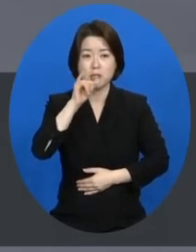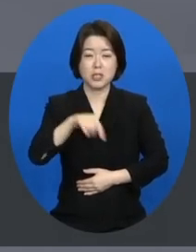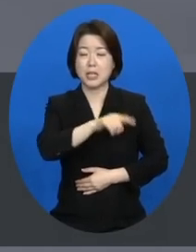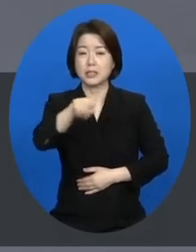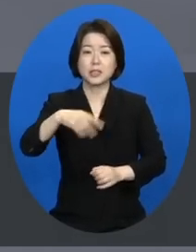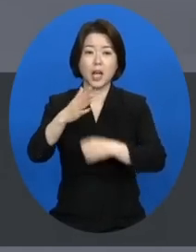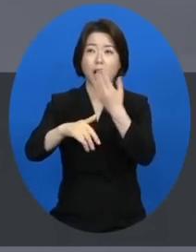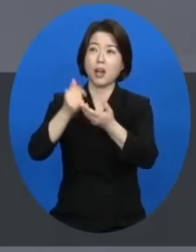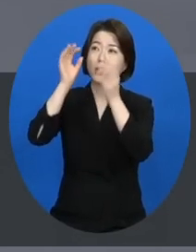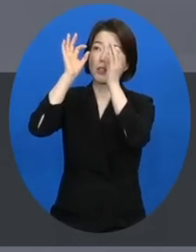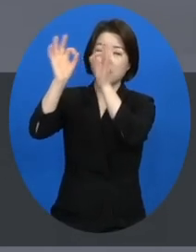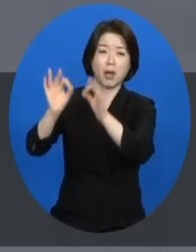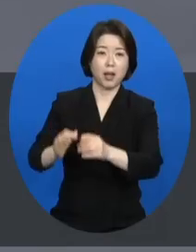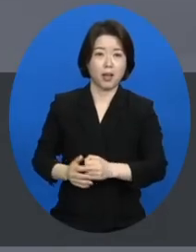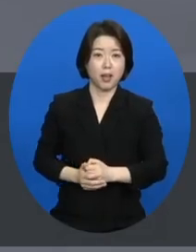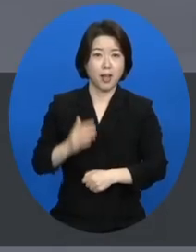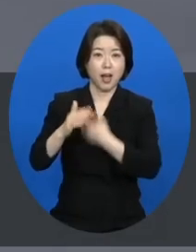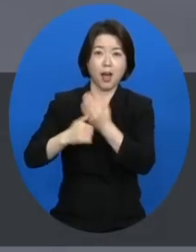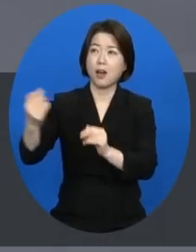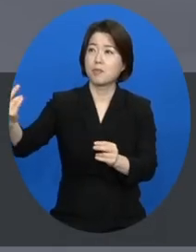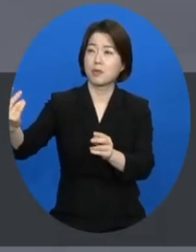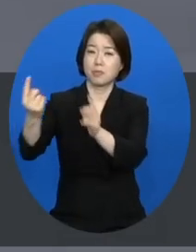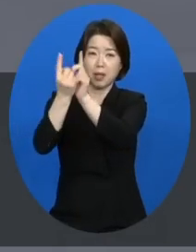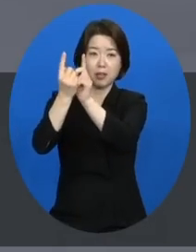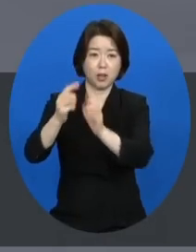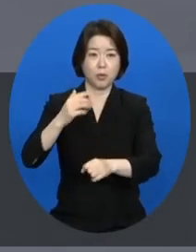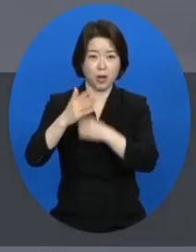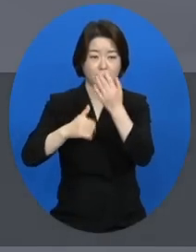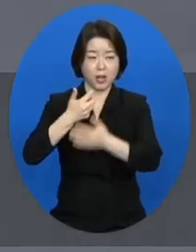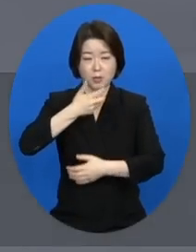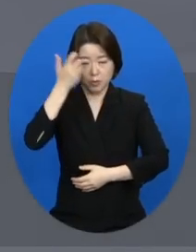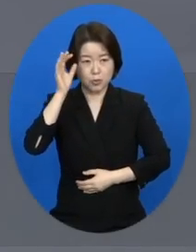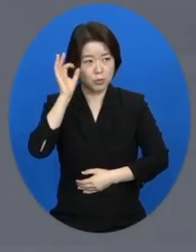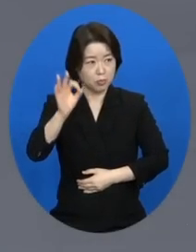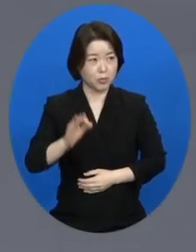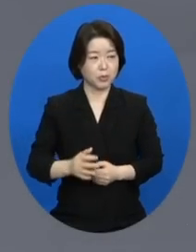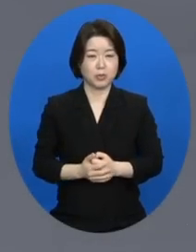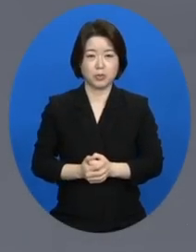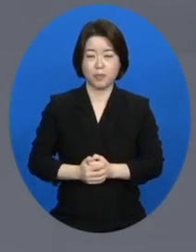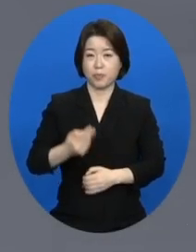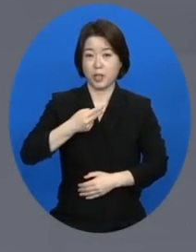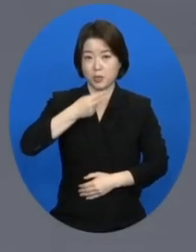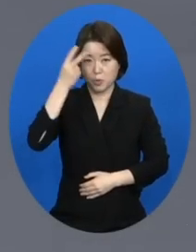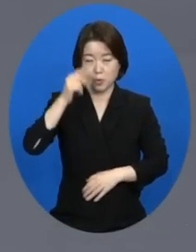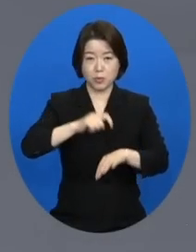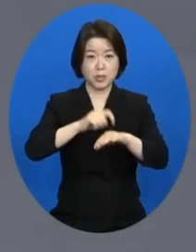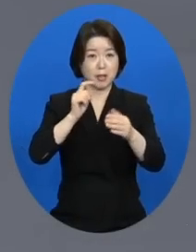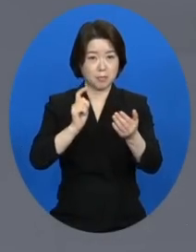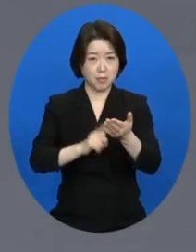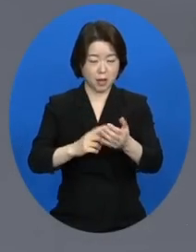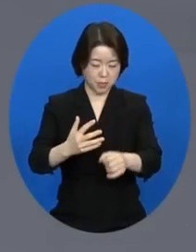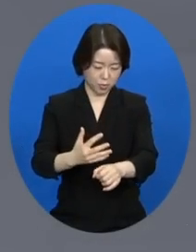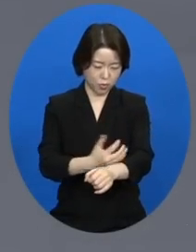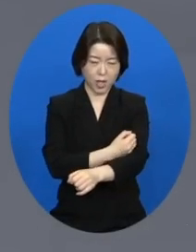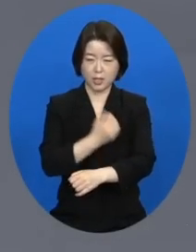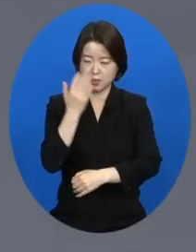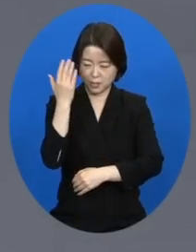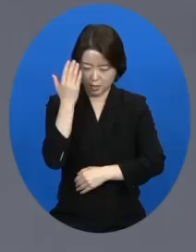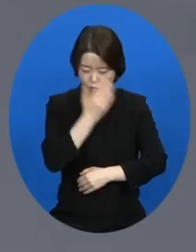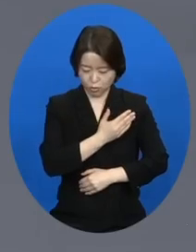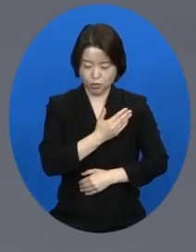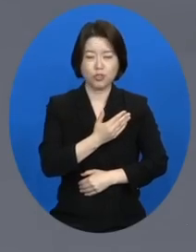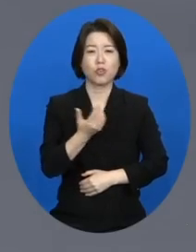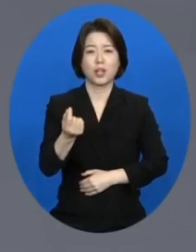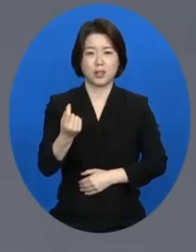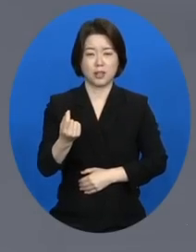볼 것이요. 하나님을 보고 하나님의 꿈을 본 것은 그 요셉의 마음이 굉장히 순수했다, 순결했다라고